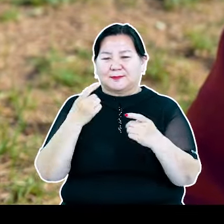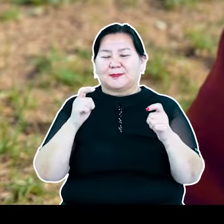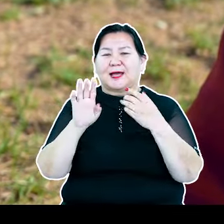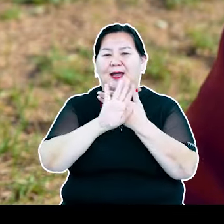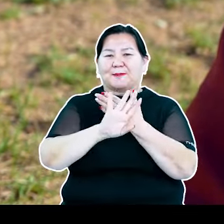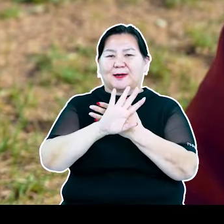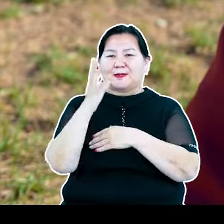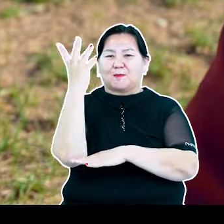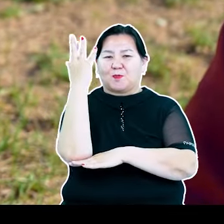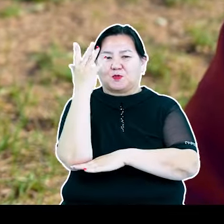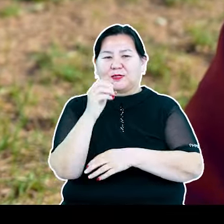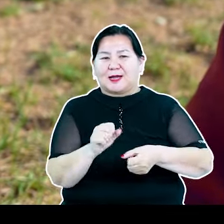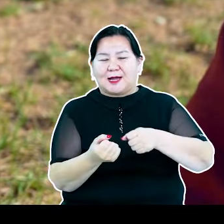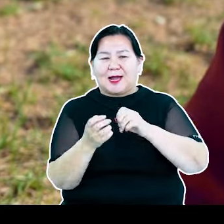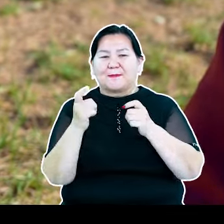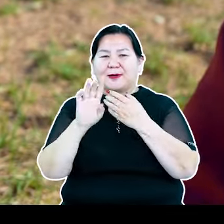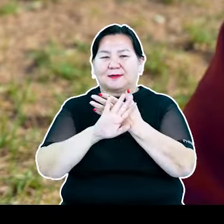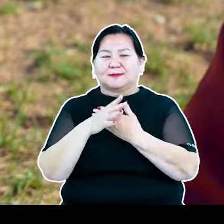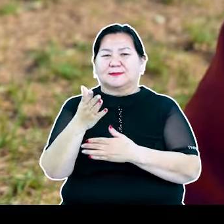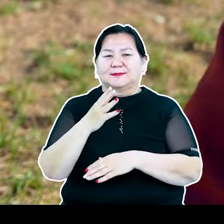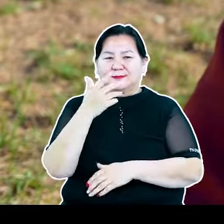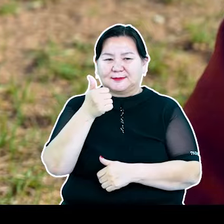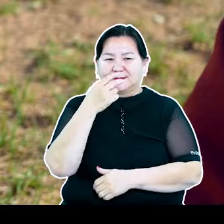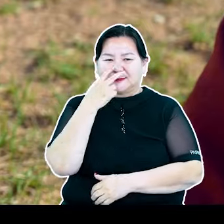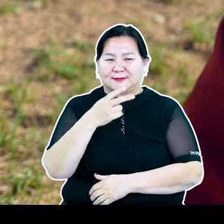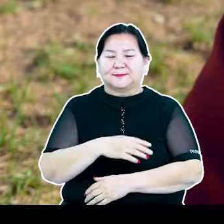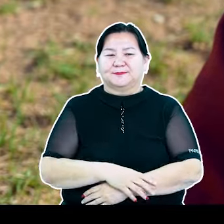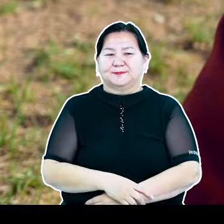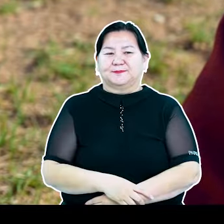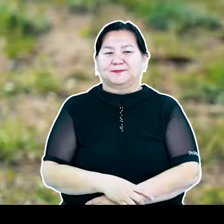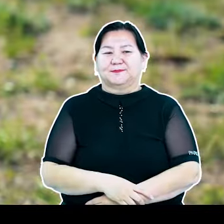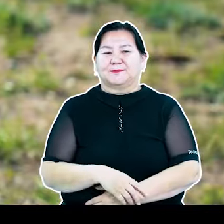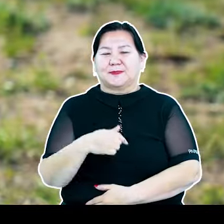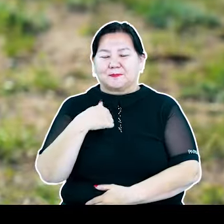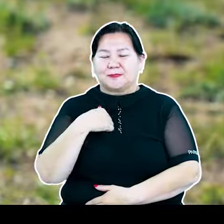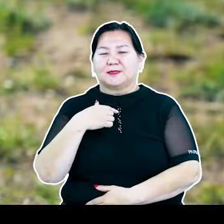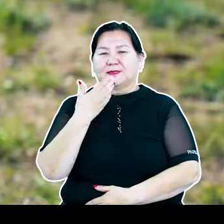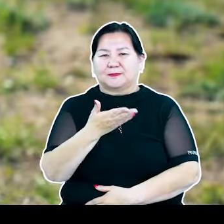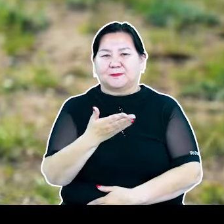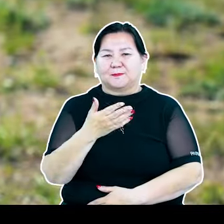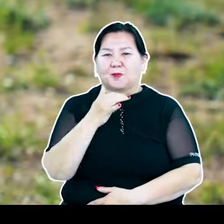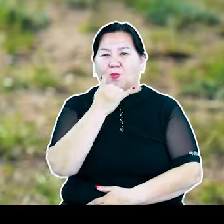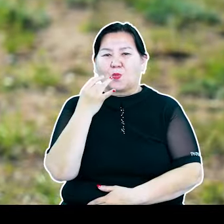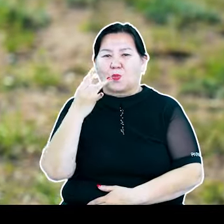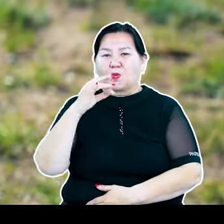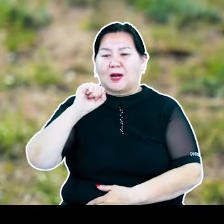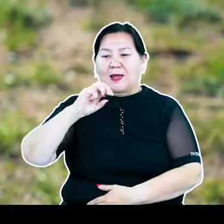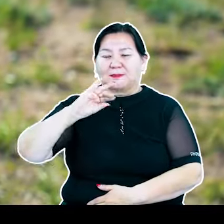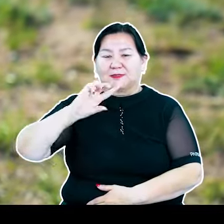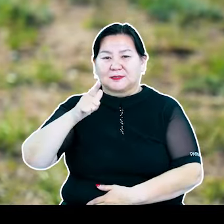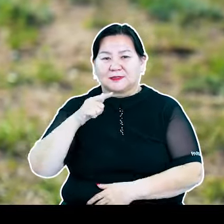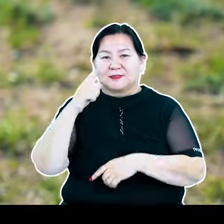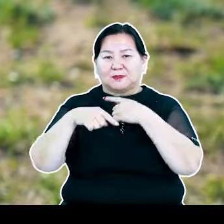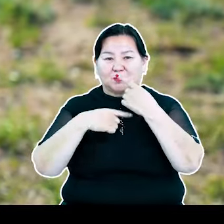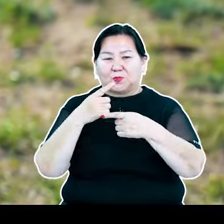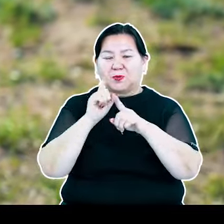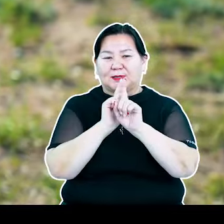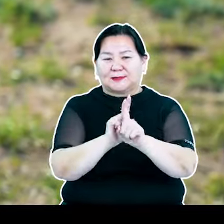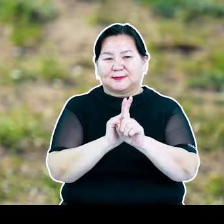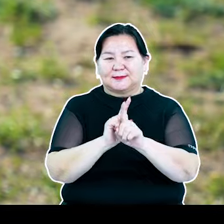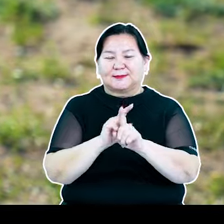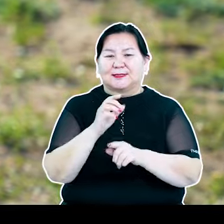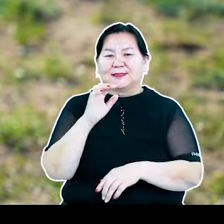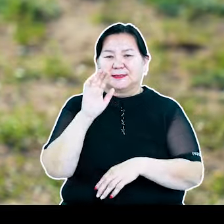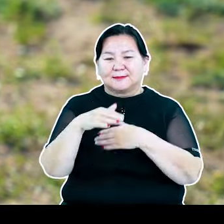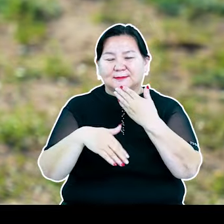авийн голоос болох шандаа хамгаалаа сууж байна. Чи харин зум болго ирж харж агараа. Тэгнэ. Тэгээд би чамд уур амьсгалын өөрчлөлтийг